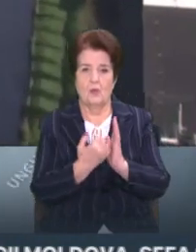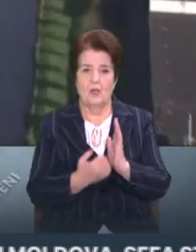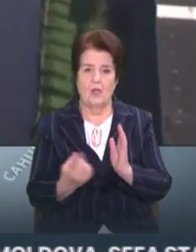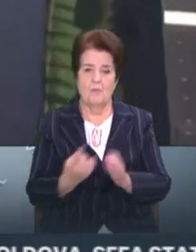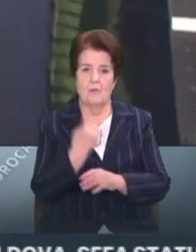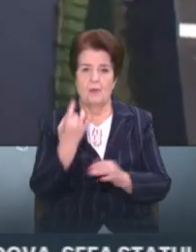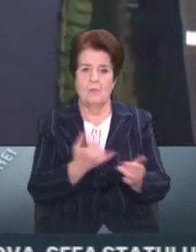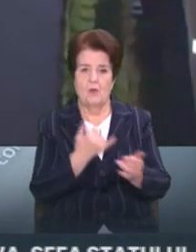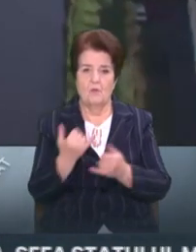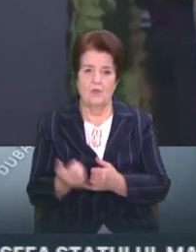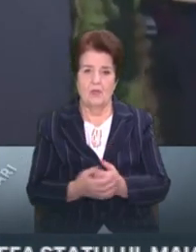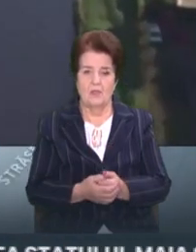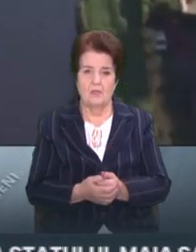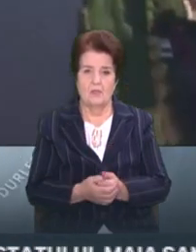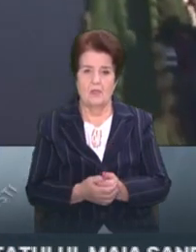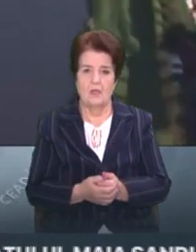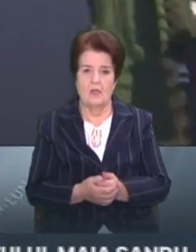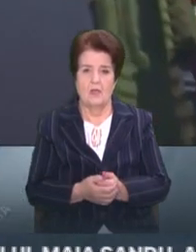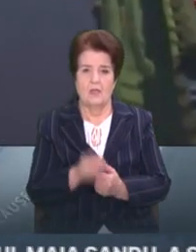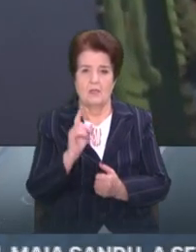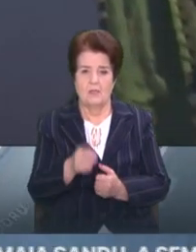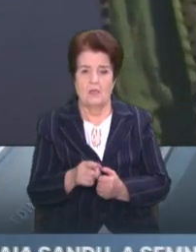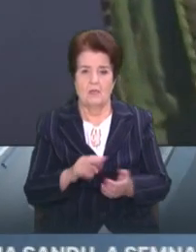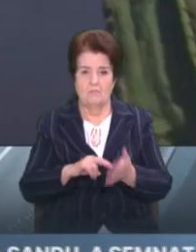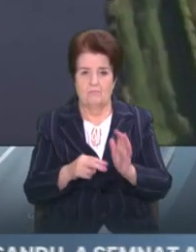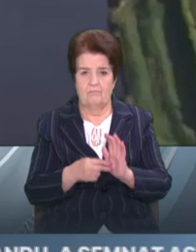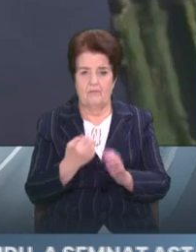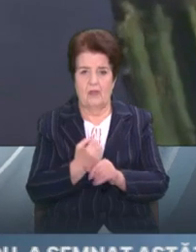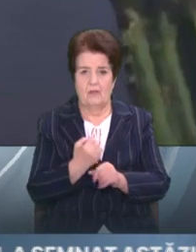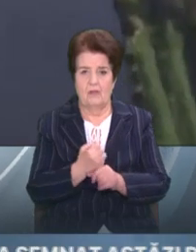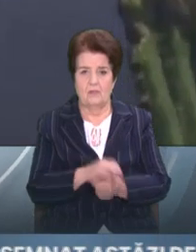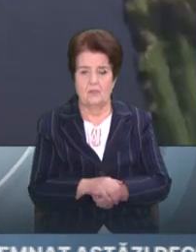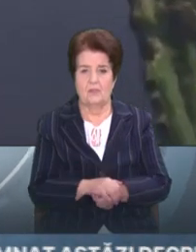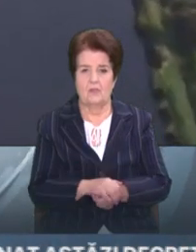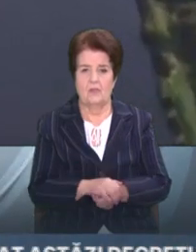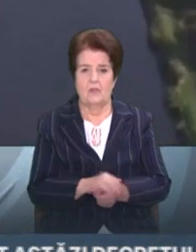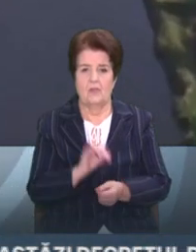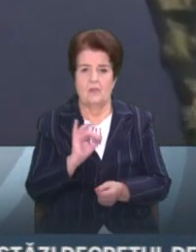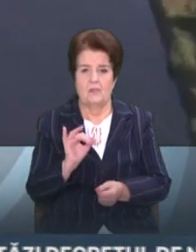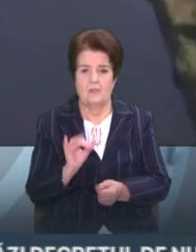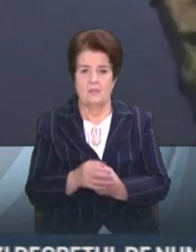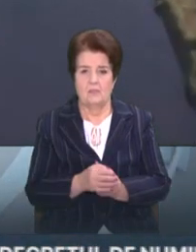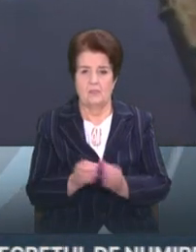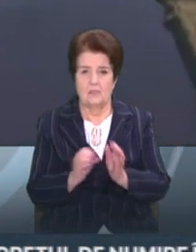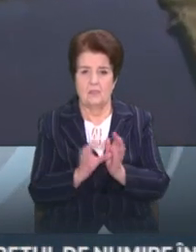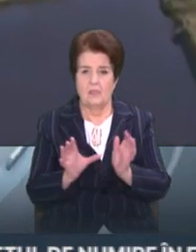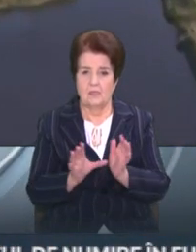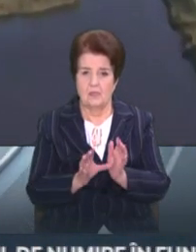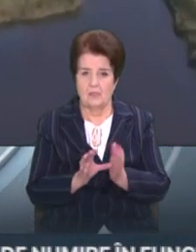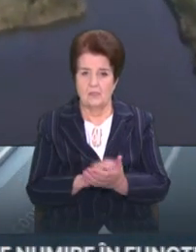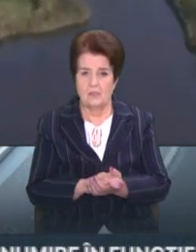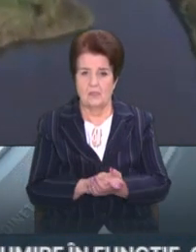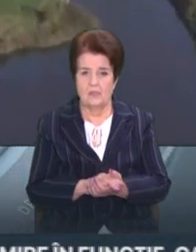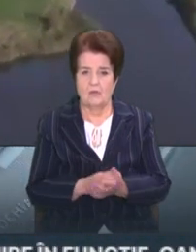oferă posibilitatea de a compensa nu doar prețul la gaze naturale sau energie termică, ci și energie electrică. De aceea, în funcție de cum